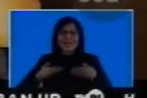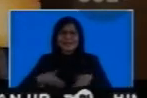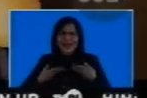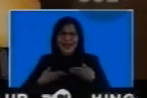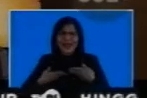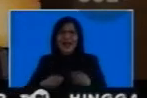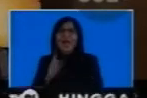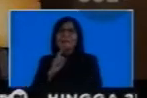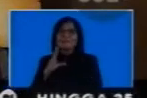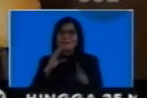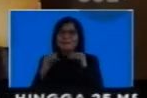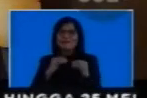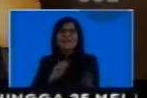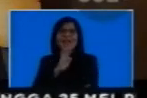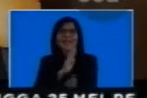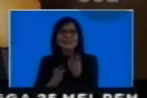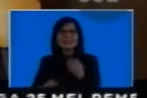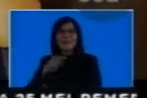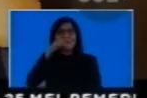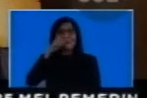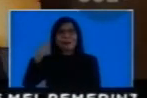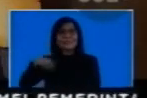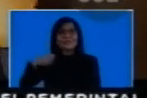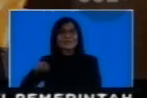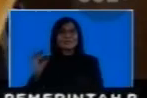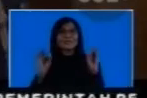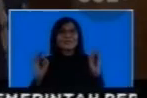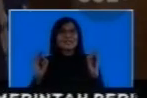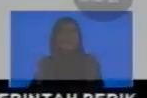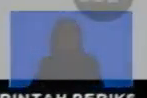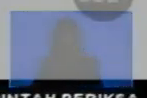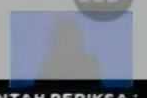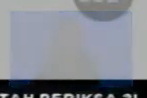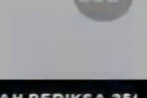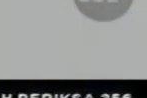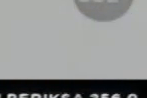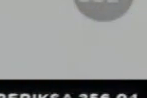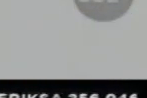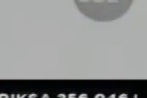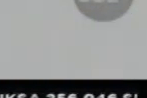Saya senang sekali karena saya bisa berbicara langsung dengan Mas Menteri.